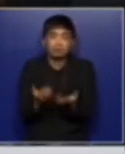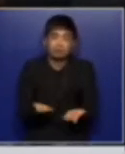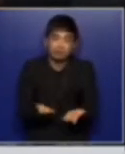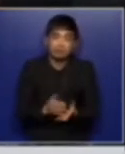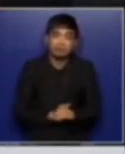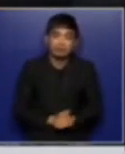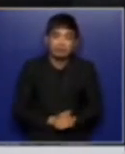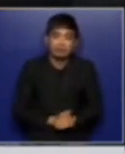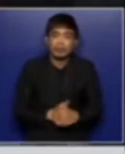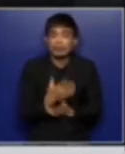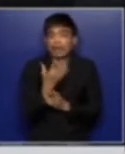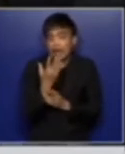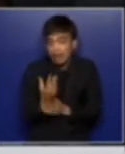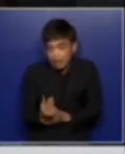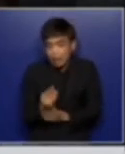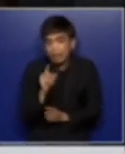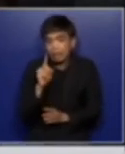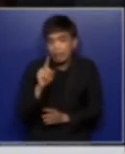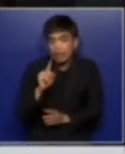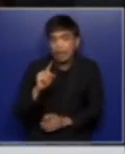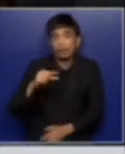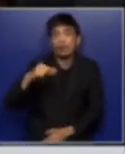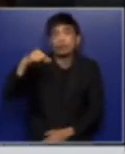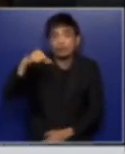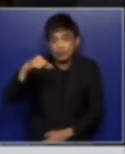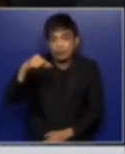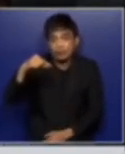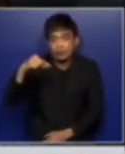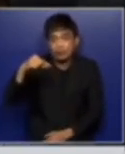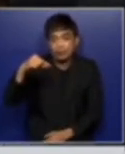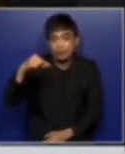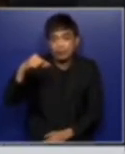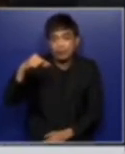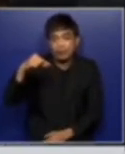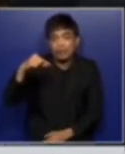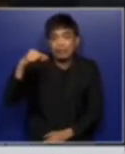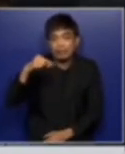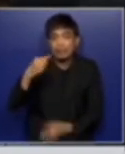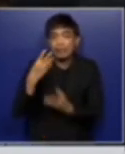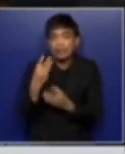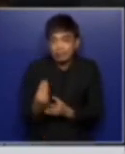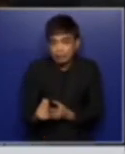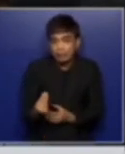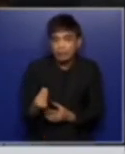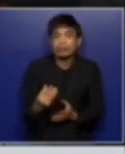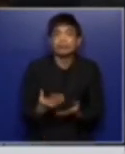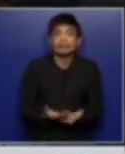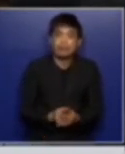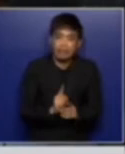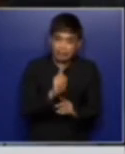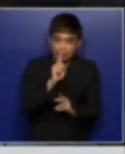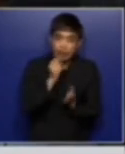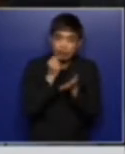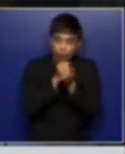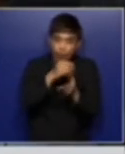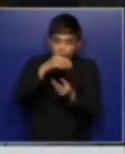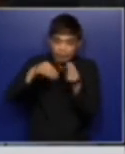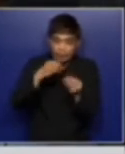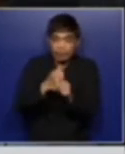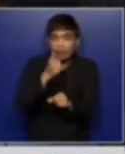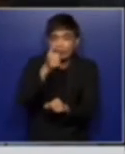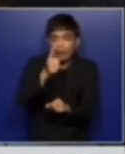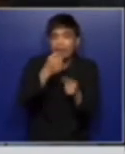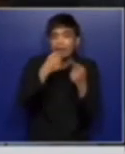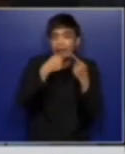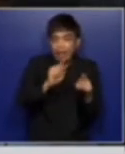อมันก็เหลือเครื่องมือตัวเดียวก็คือ government นะครับเป็นสิ่งเดียวที่จะทำได้ควบคุมได้แต่งบประมา